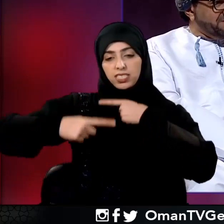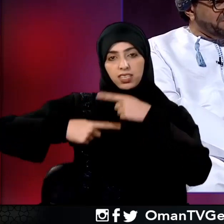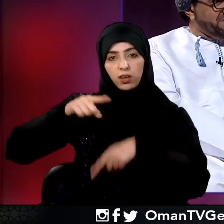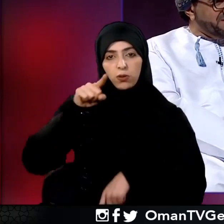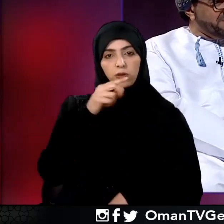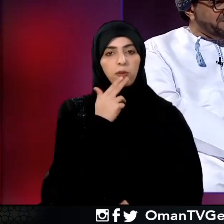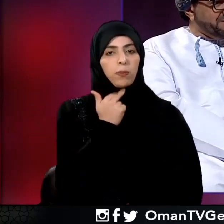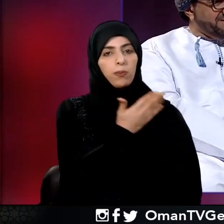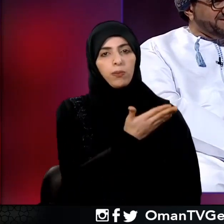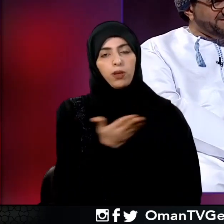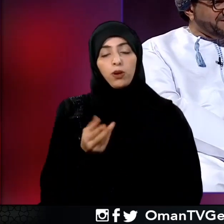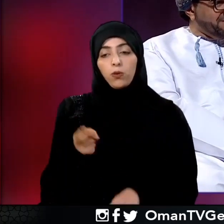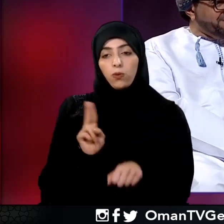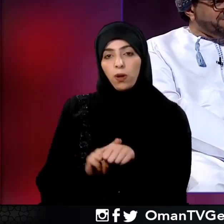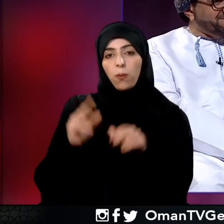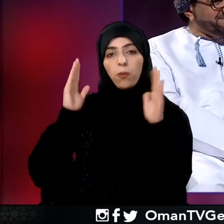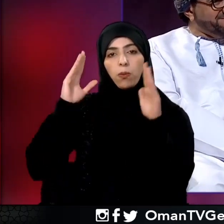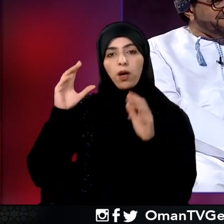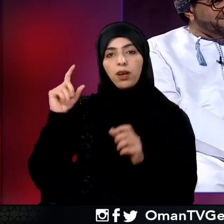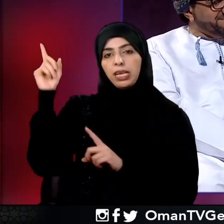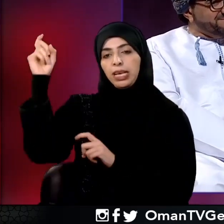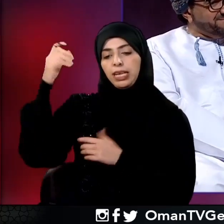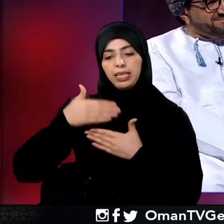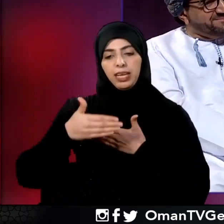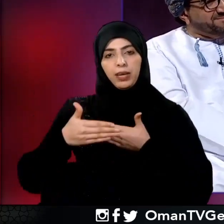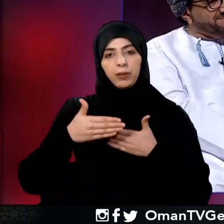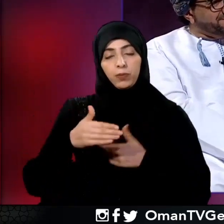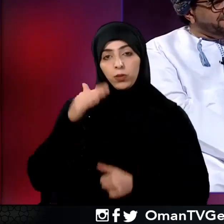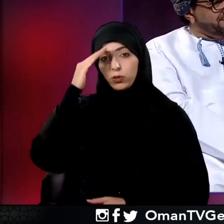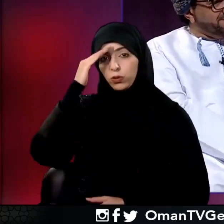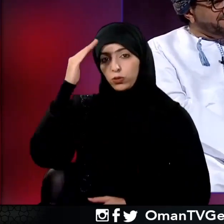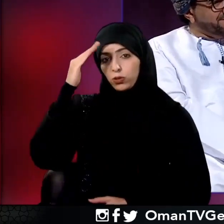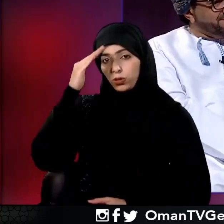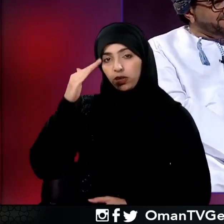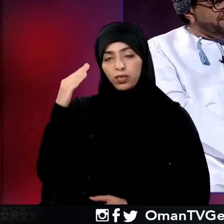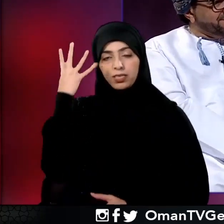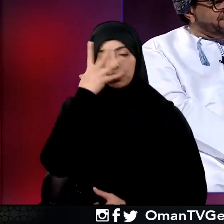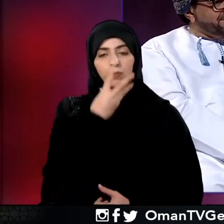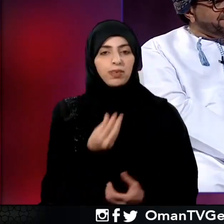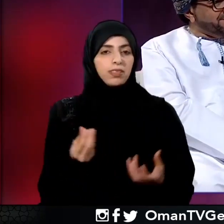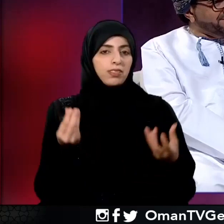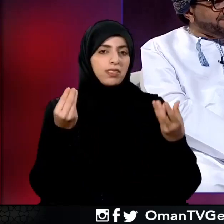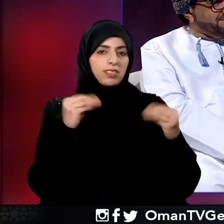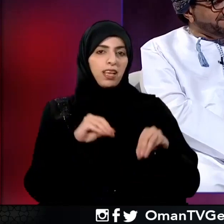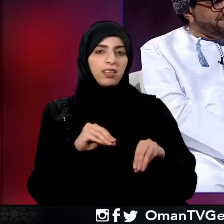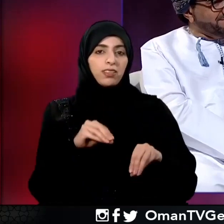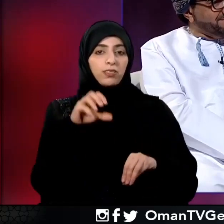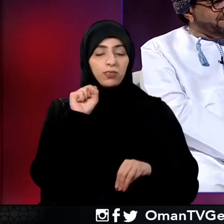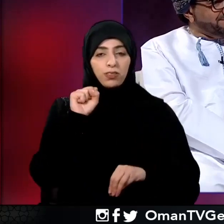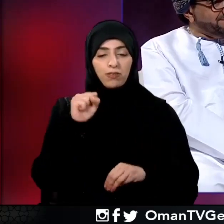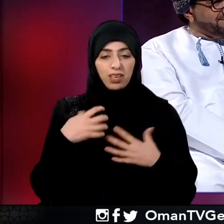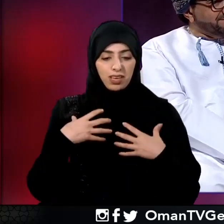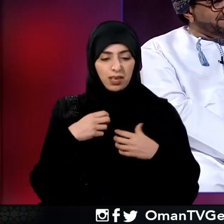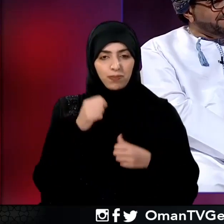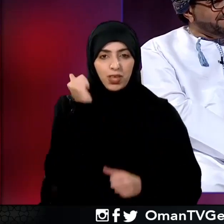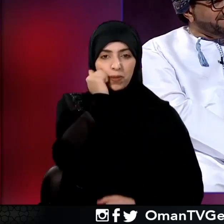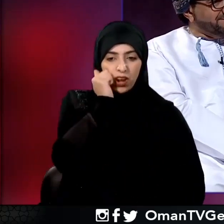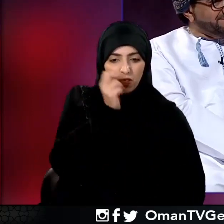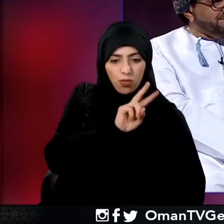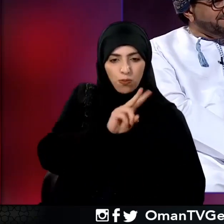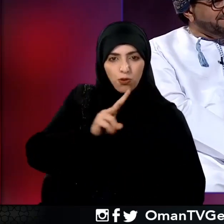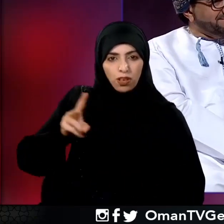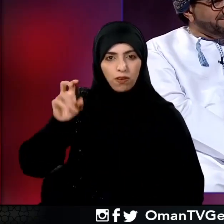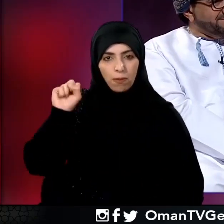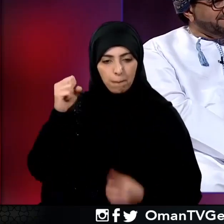الله، مقدما بإذن الله بالعيد السعيد. الله يسلمك، شكرا. ودائما نربط كافة الأمراض بكل أنواعها